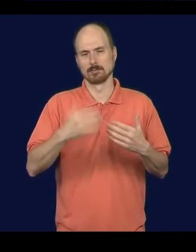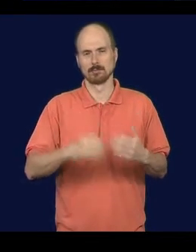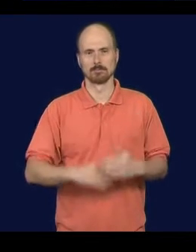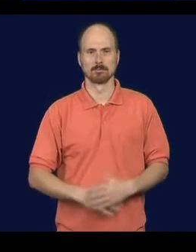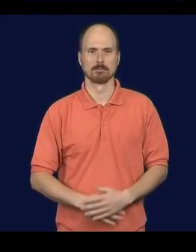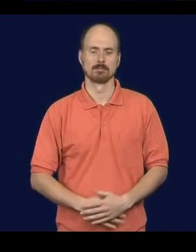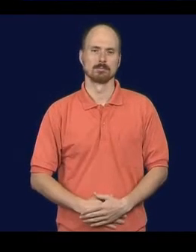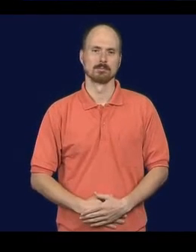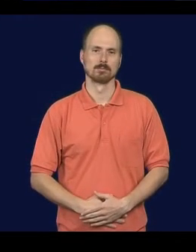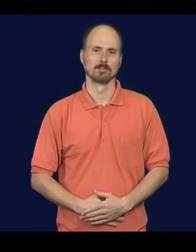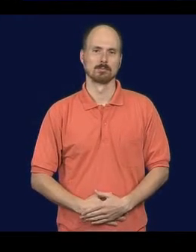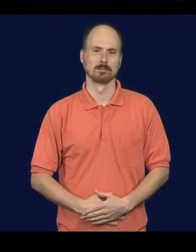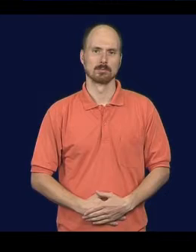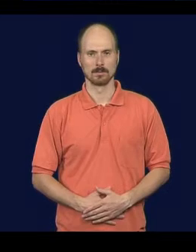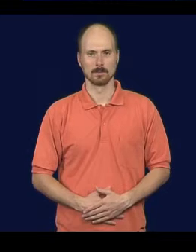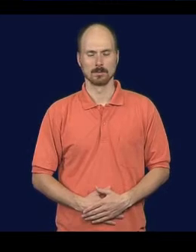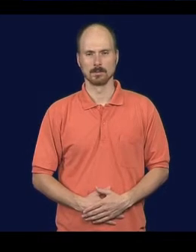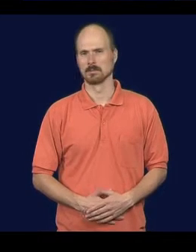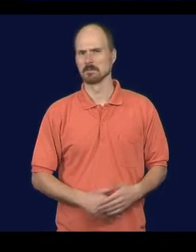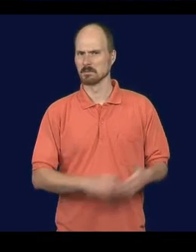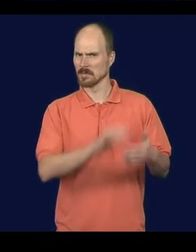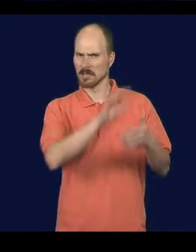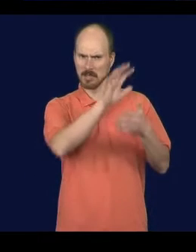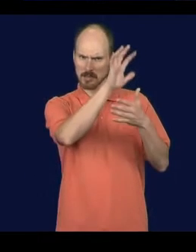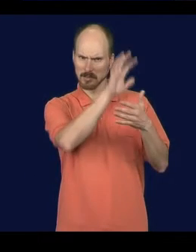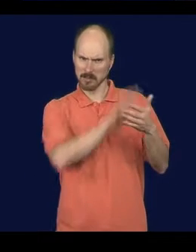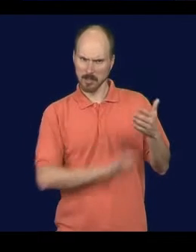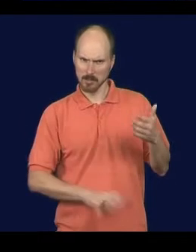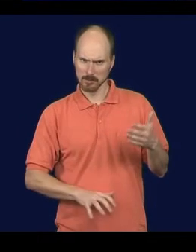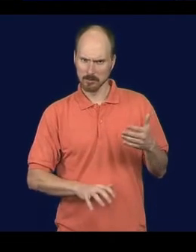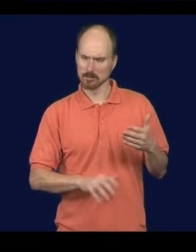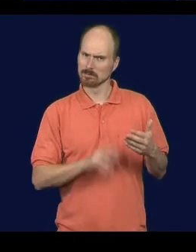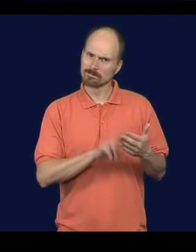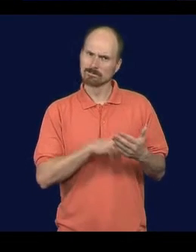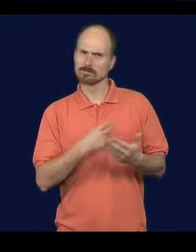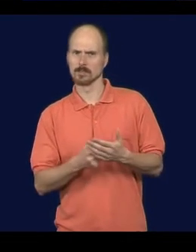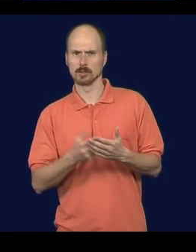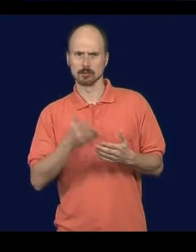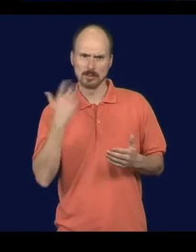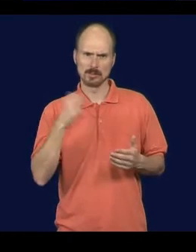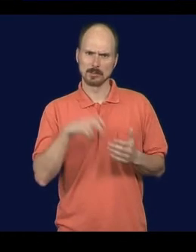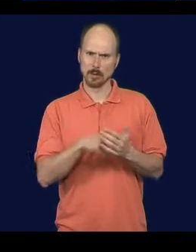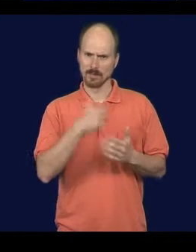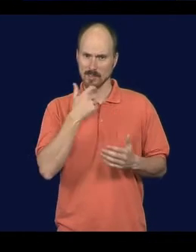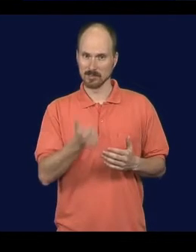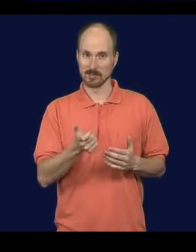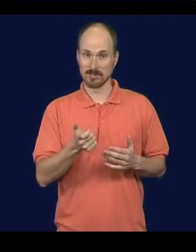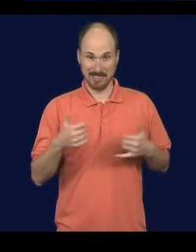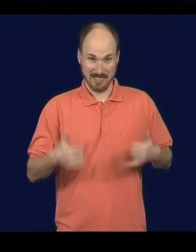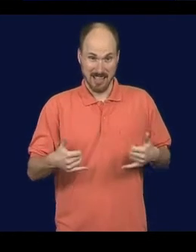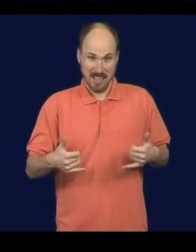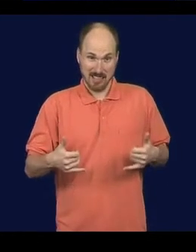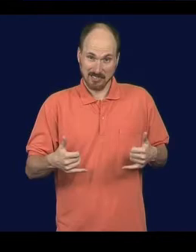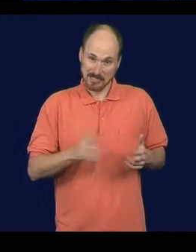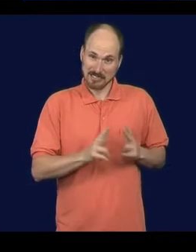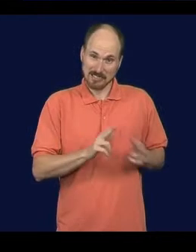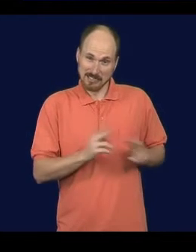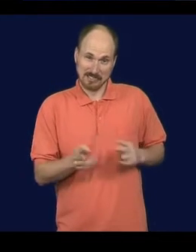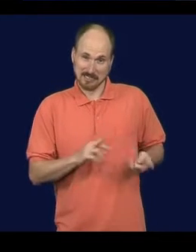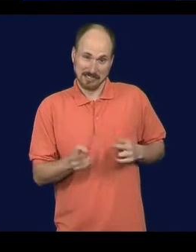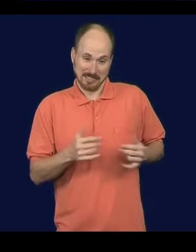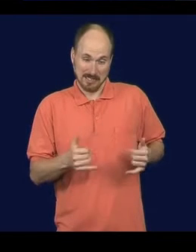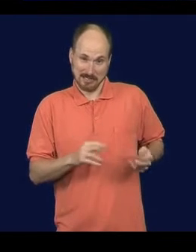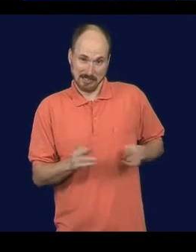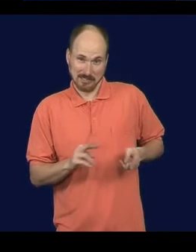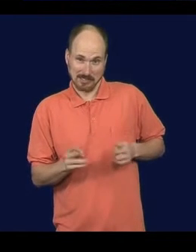nejlepší nápadem. A právě nápad Juraje Kistnera, navigace pro nevidomé ForVision,